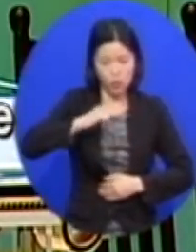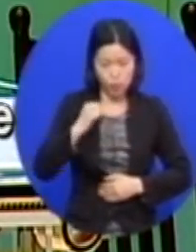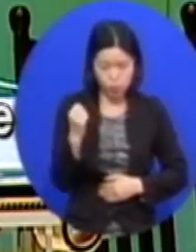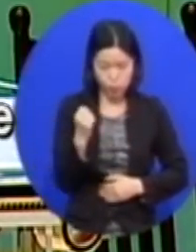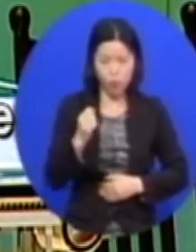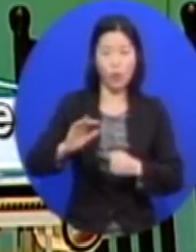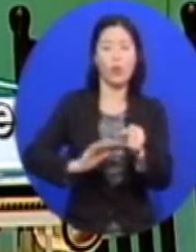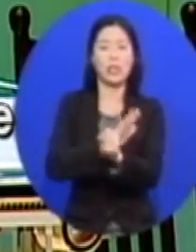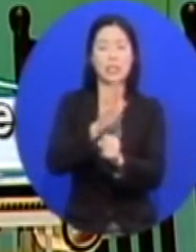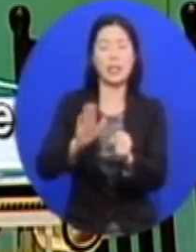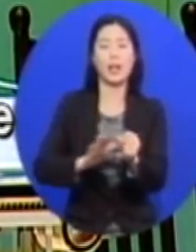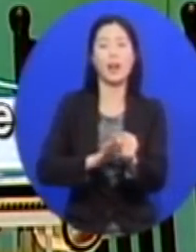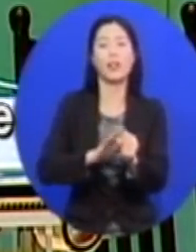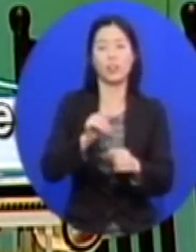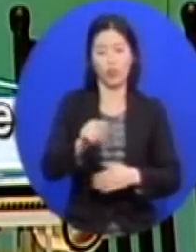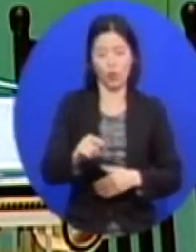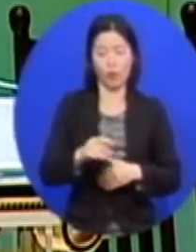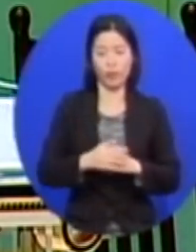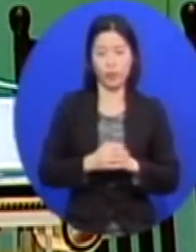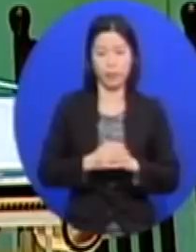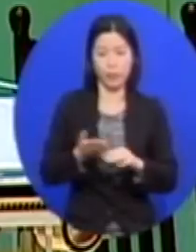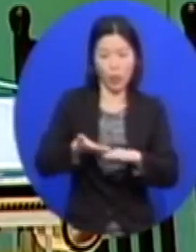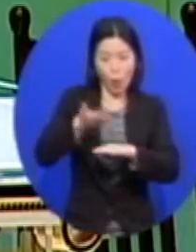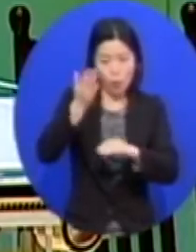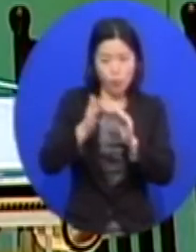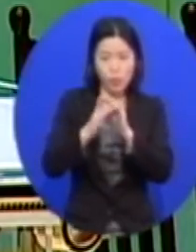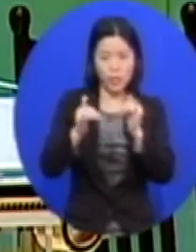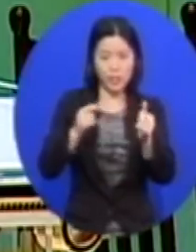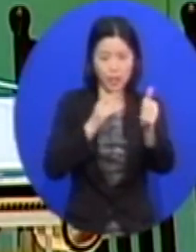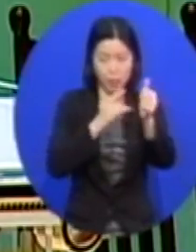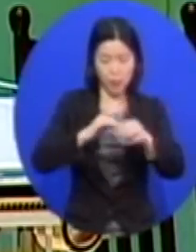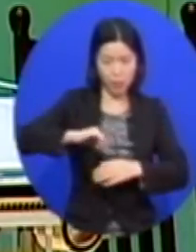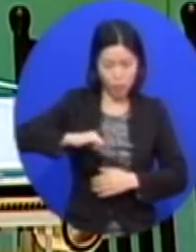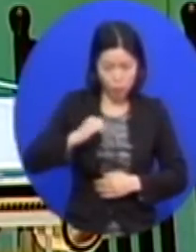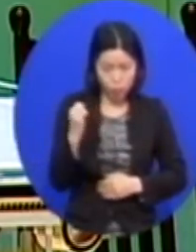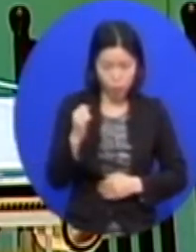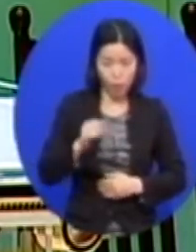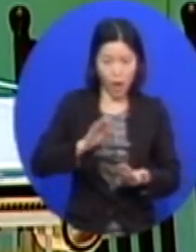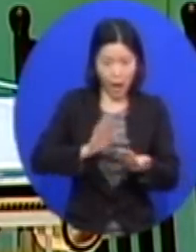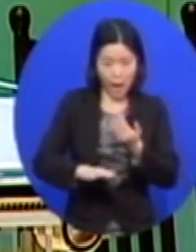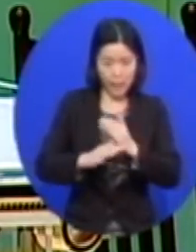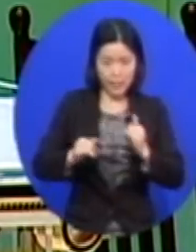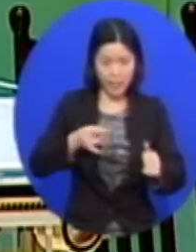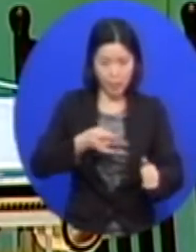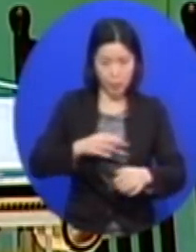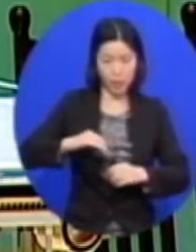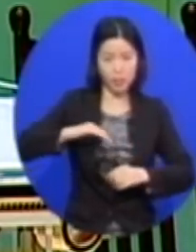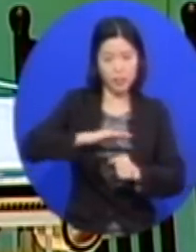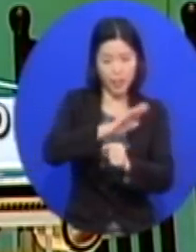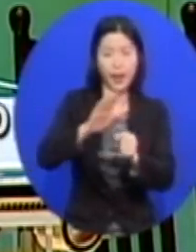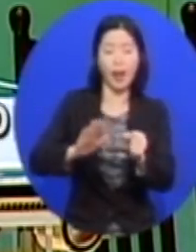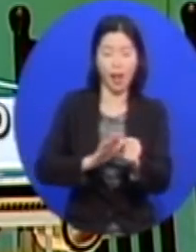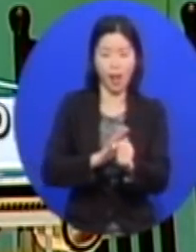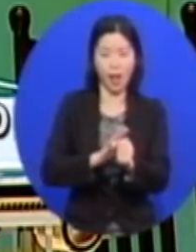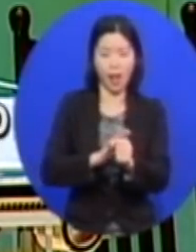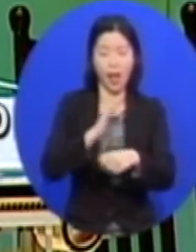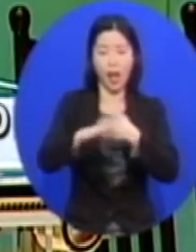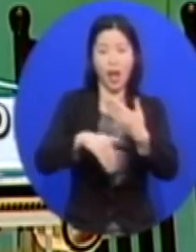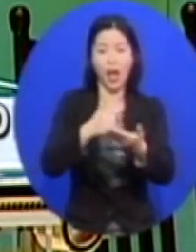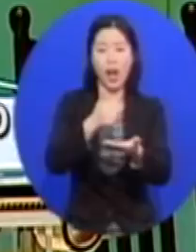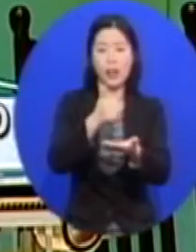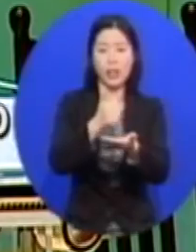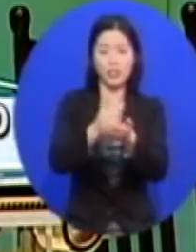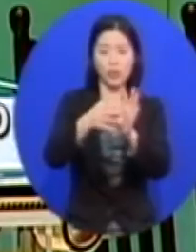사랑하는 겁니다 위의 사람에게는 순종하고 아랫사람에게 는 사랑하는 거예요 근데 하나님과